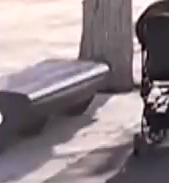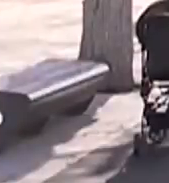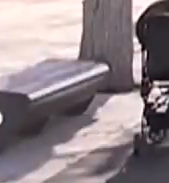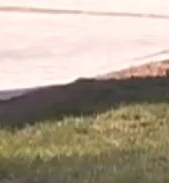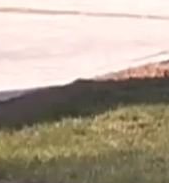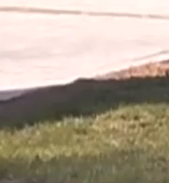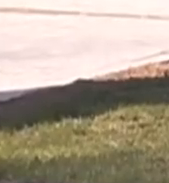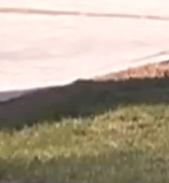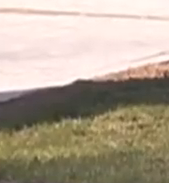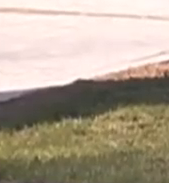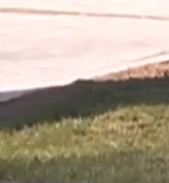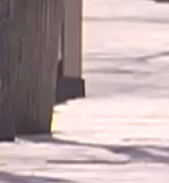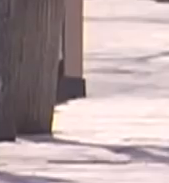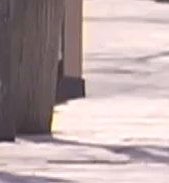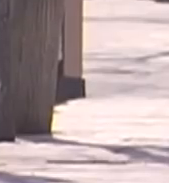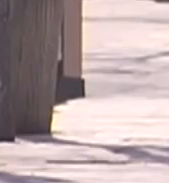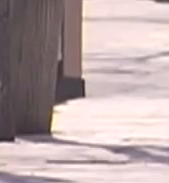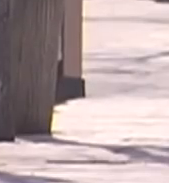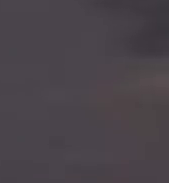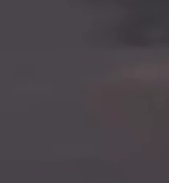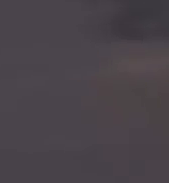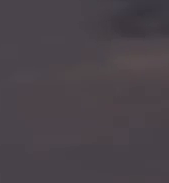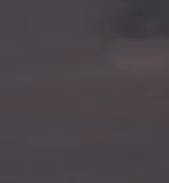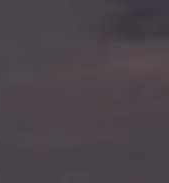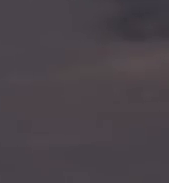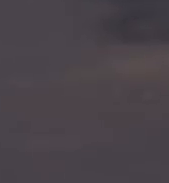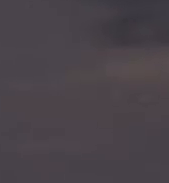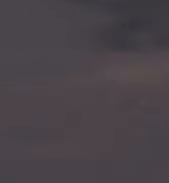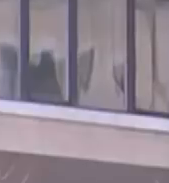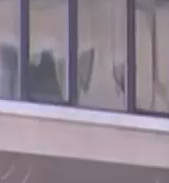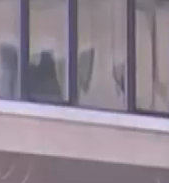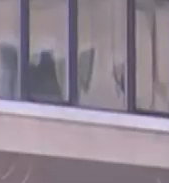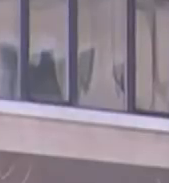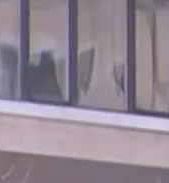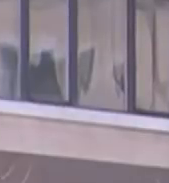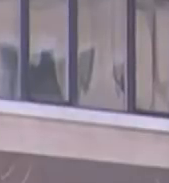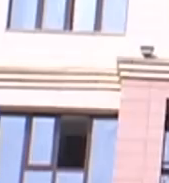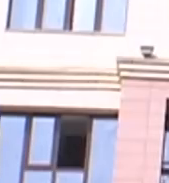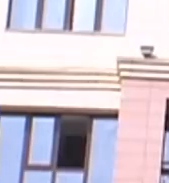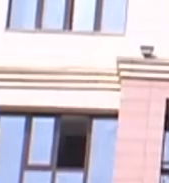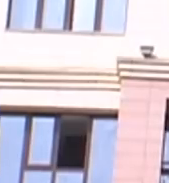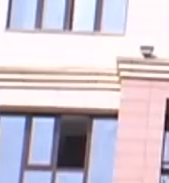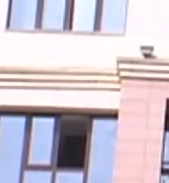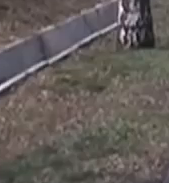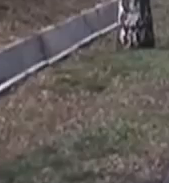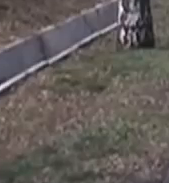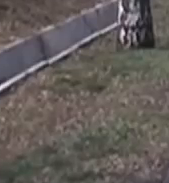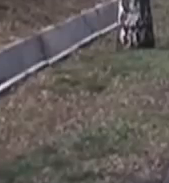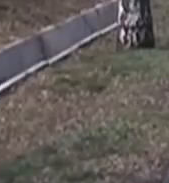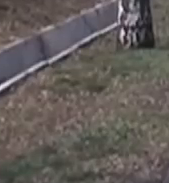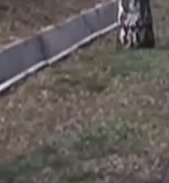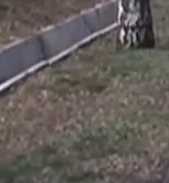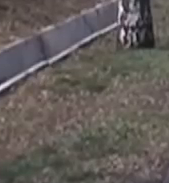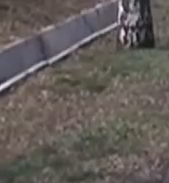Алматы на карантине. Улицы и парки вечно заполнены кафе и рестораны мегаполиса. Даже в рабочие дни оказались практически